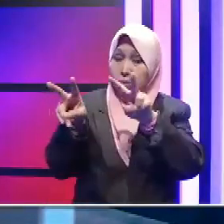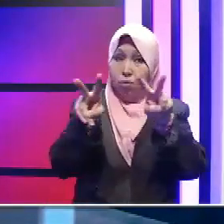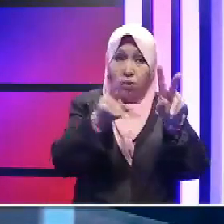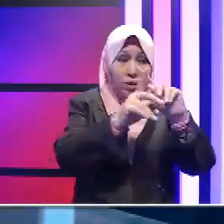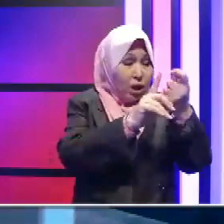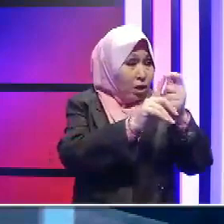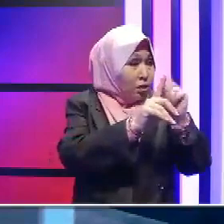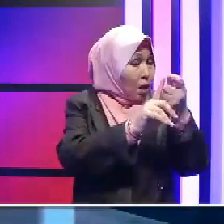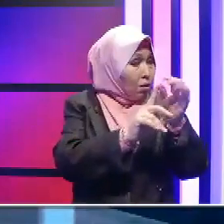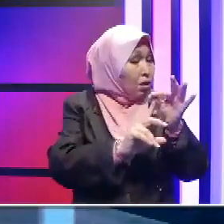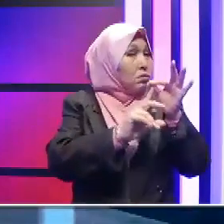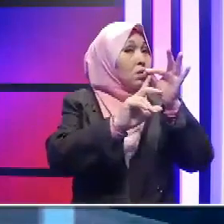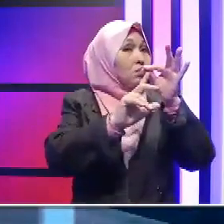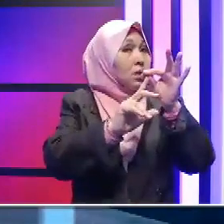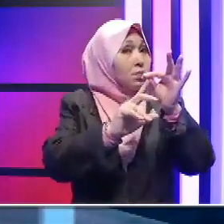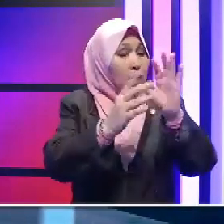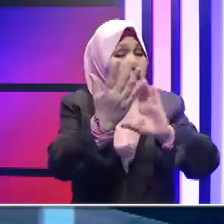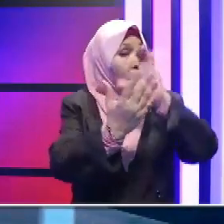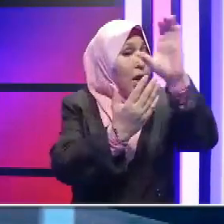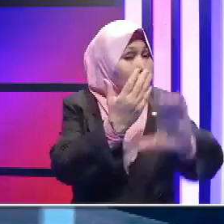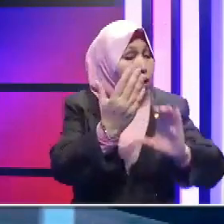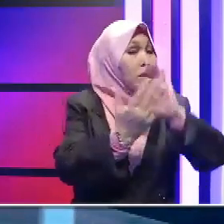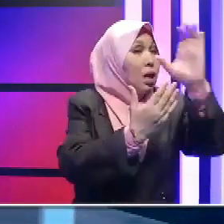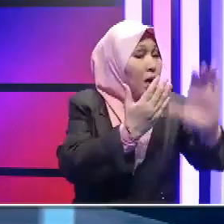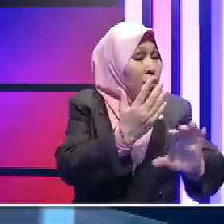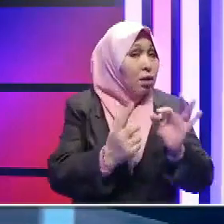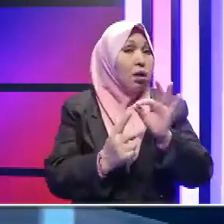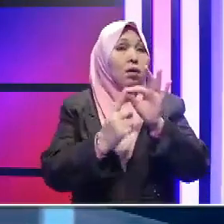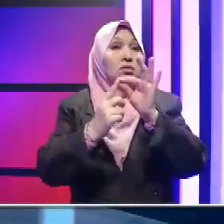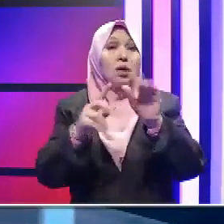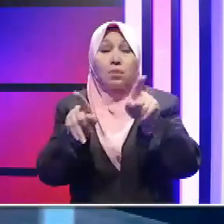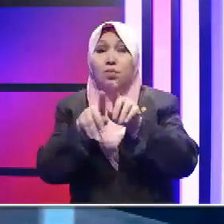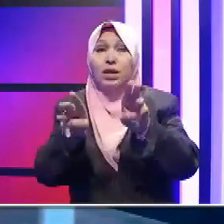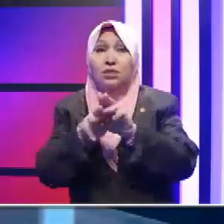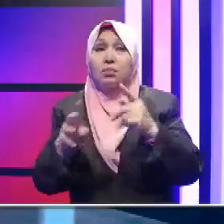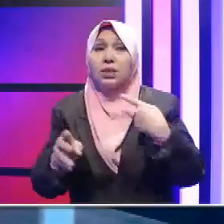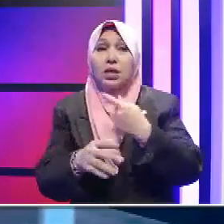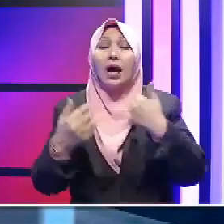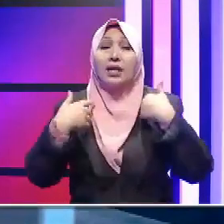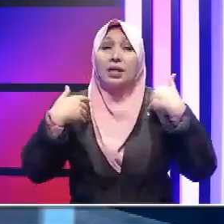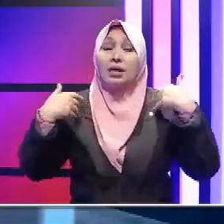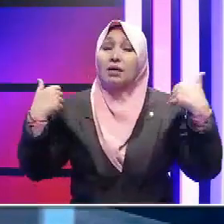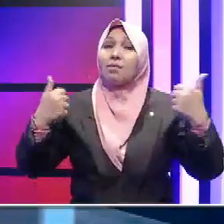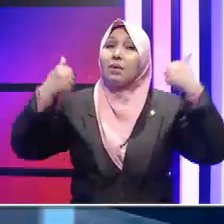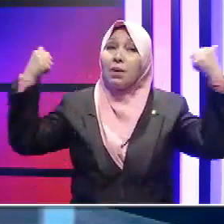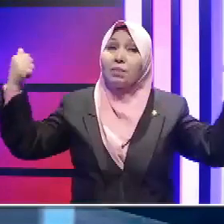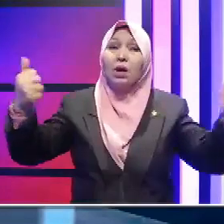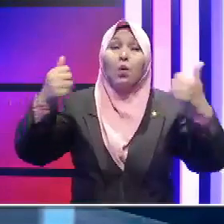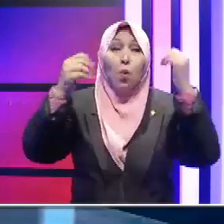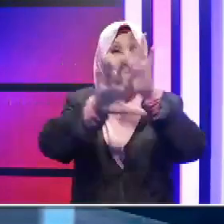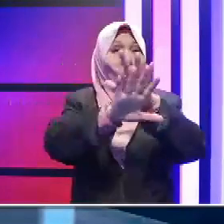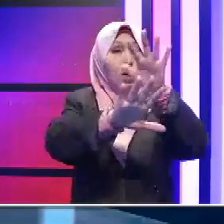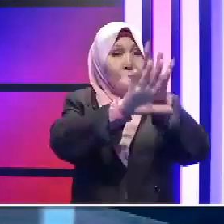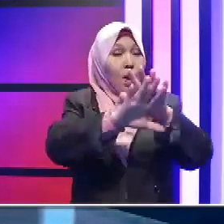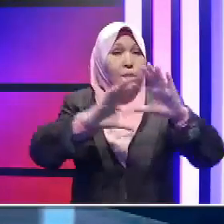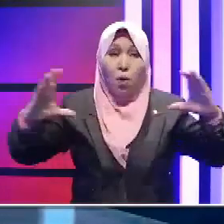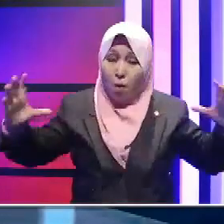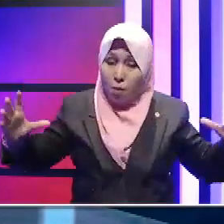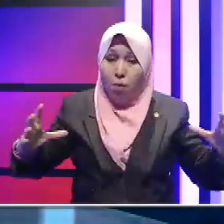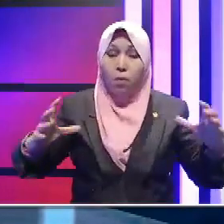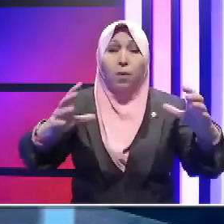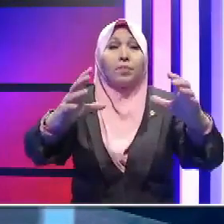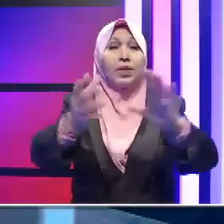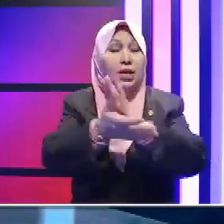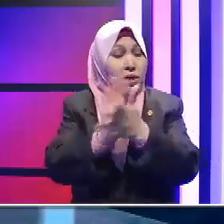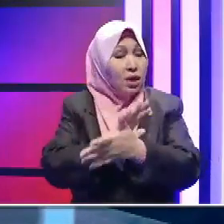tarik-tarik tertentu Kalianda Kalianda tertentu macam gitulah ada hari kebesaran tertentu dimana orang ramai berkumpul Ustad Khan